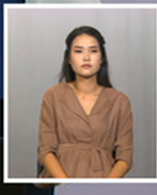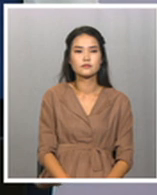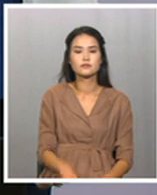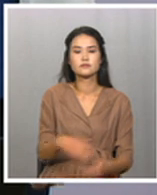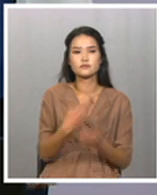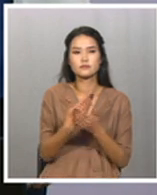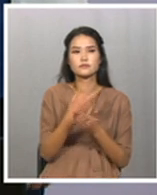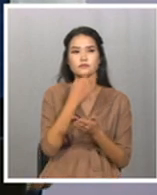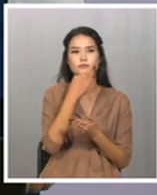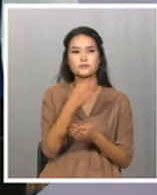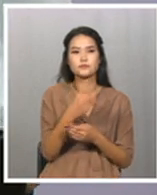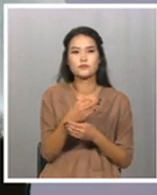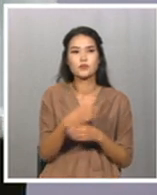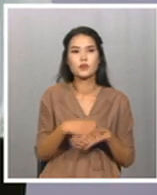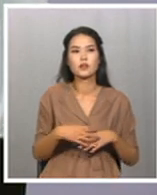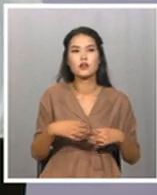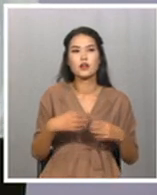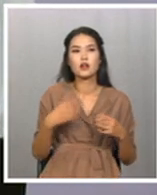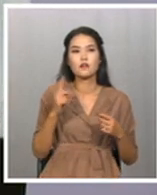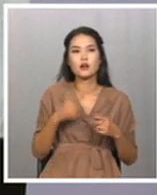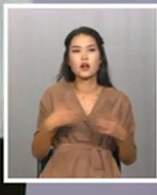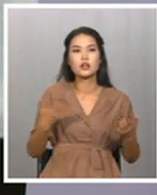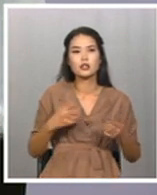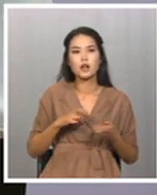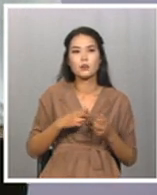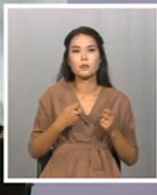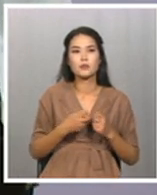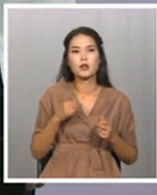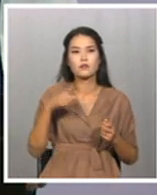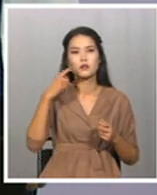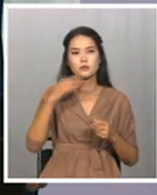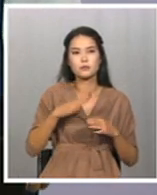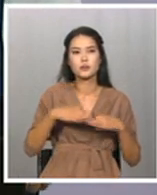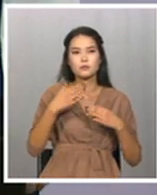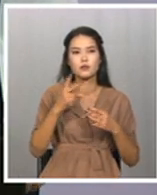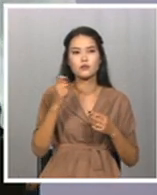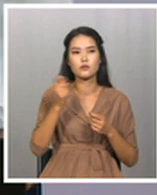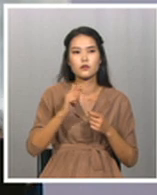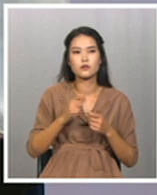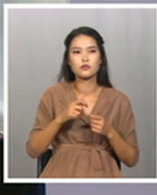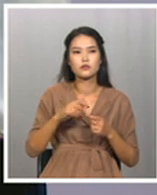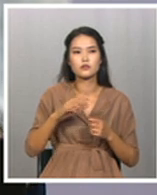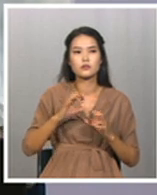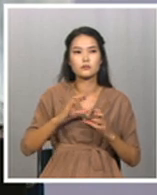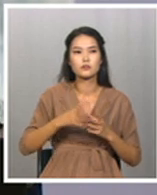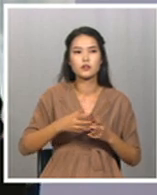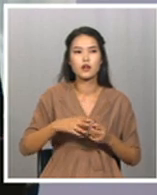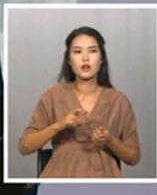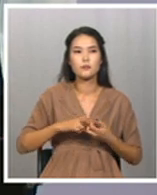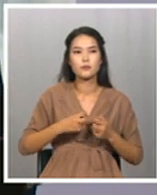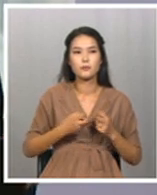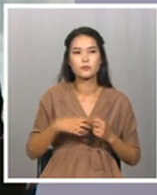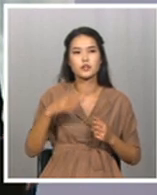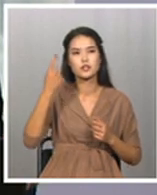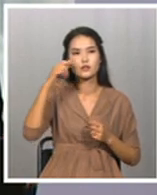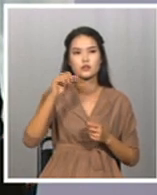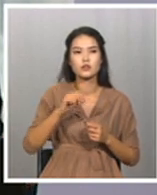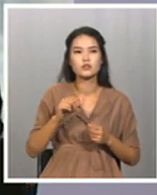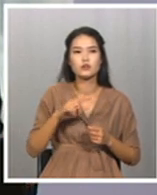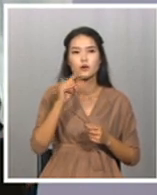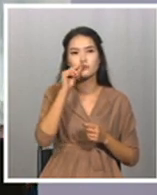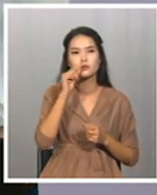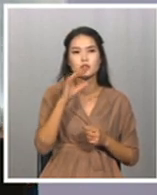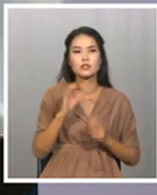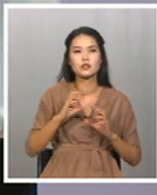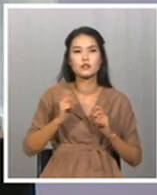Примерный ответ. Вопрос. Какие проблемы вы поднимаете в романе «Война и мир»? Проблемы героизма,